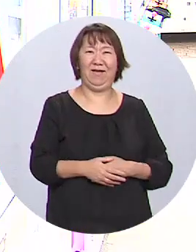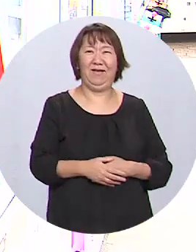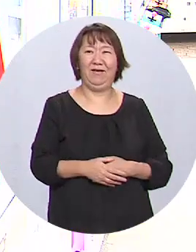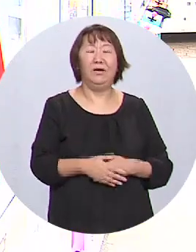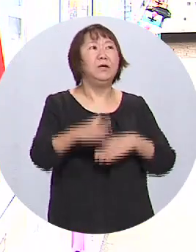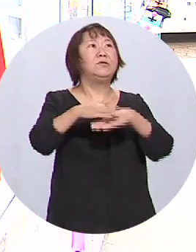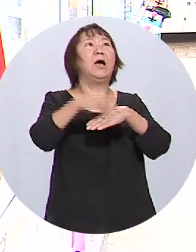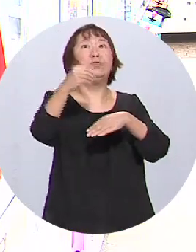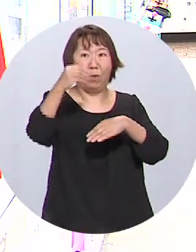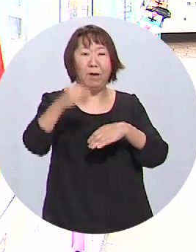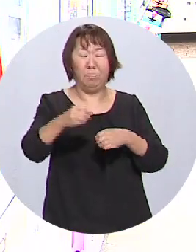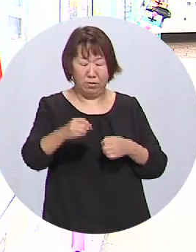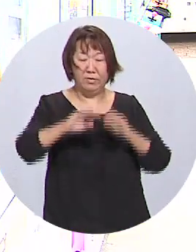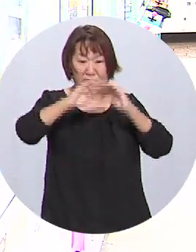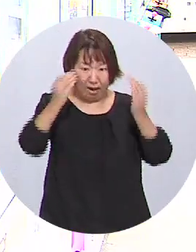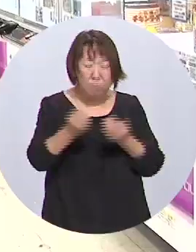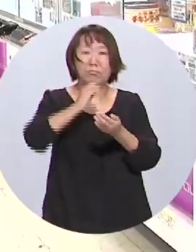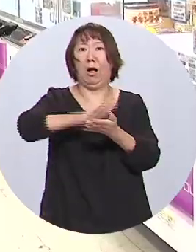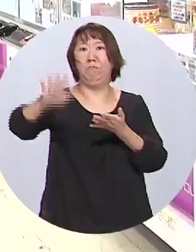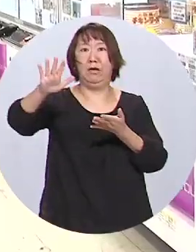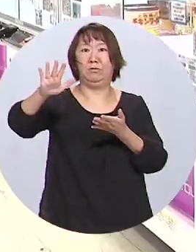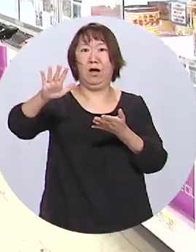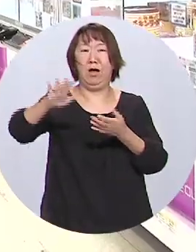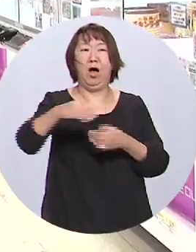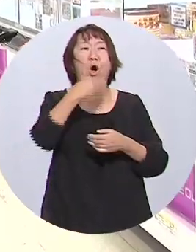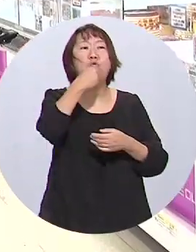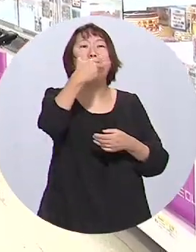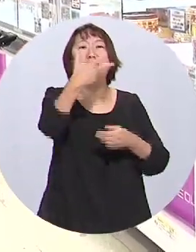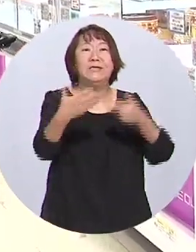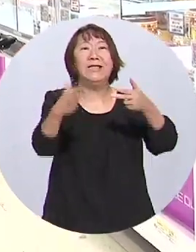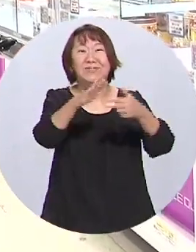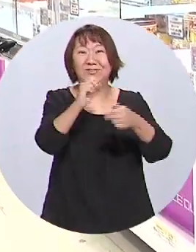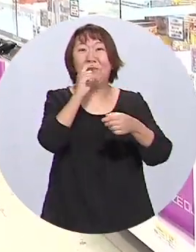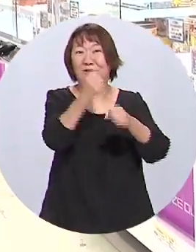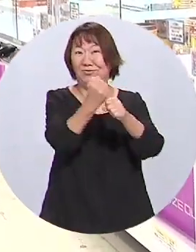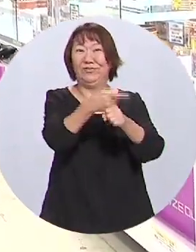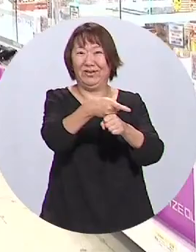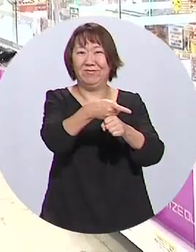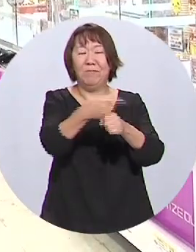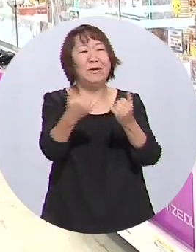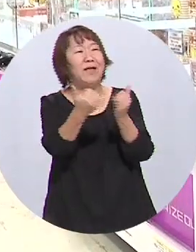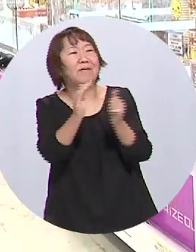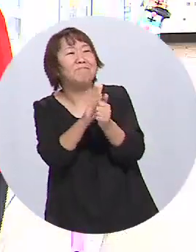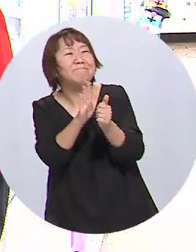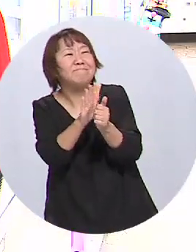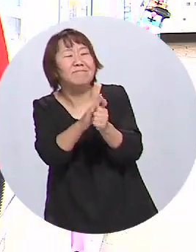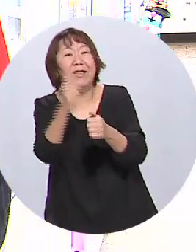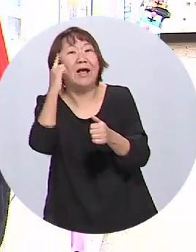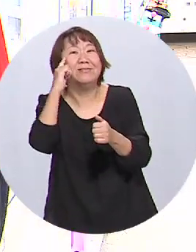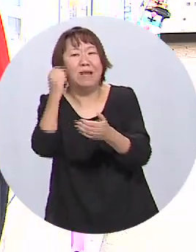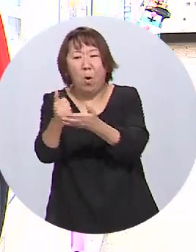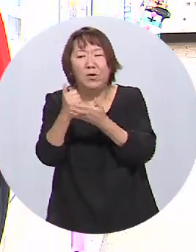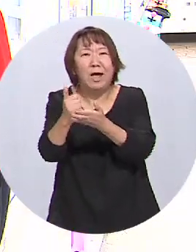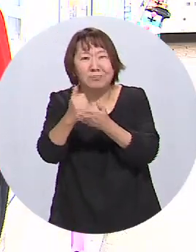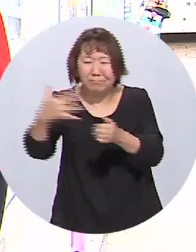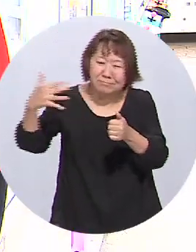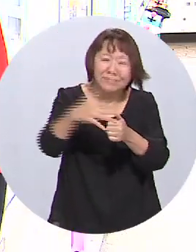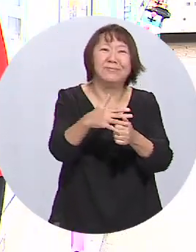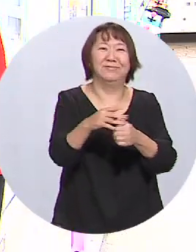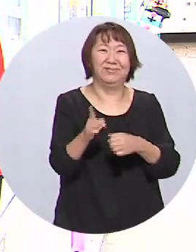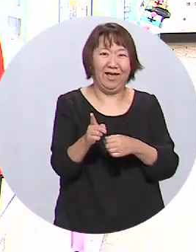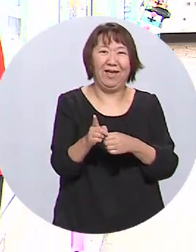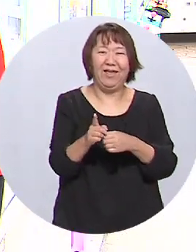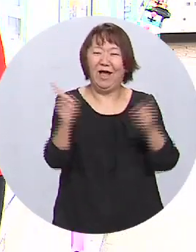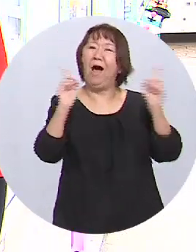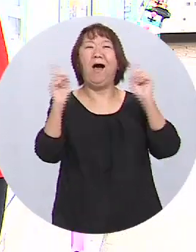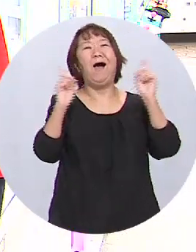日無事に全部完売いたしました。福祉施設のパンということで、まあ、社会貢献の一環として皆さん共感を持っていただいて、まあ、